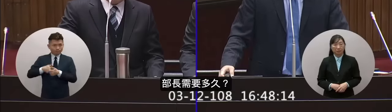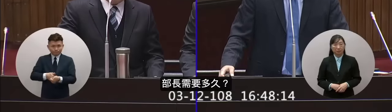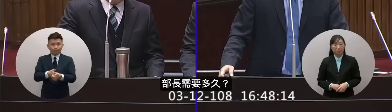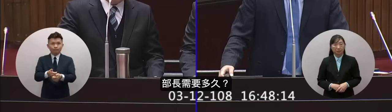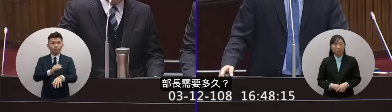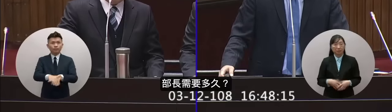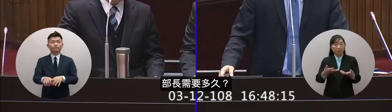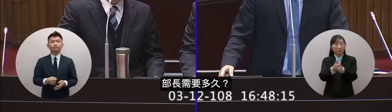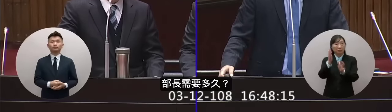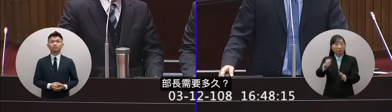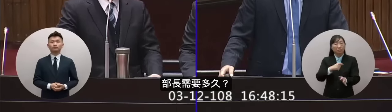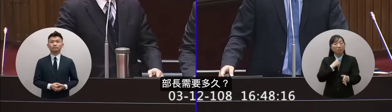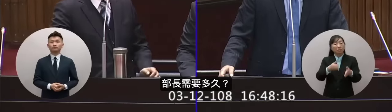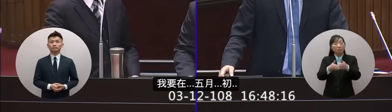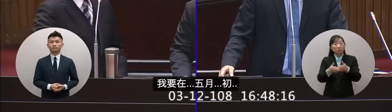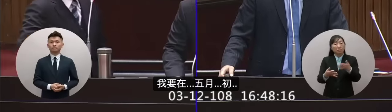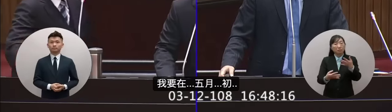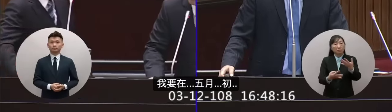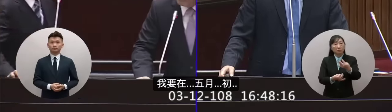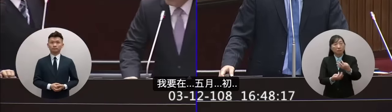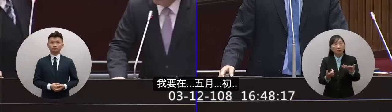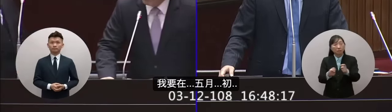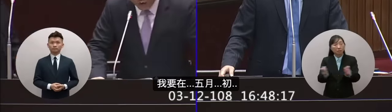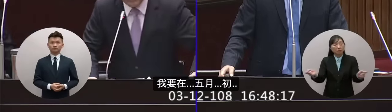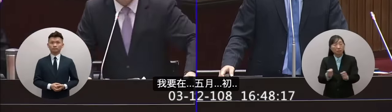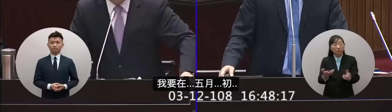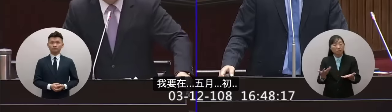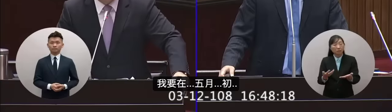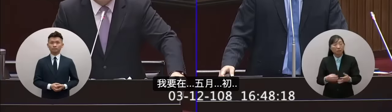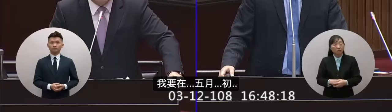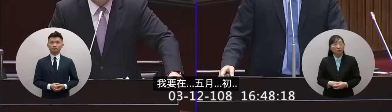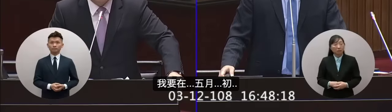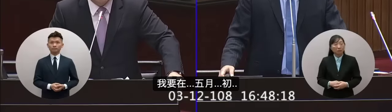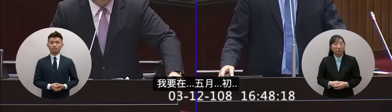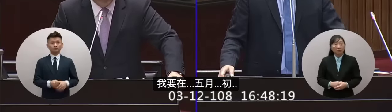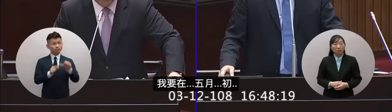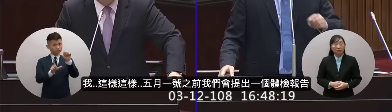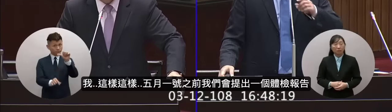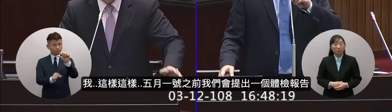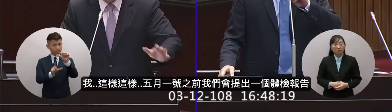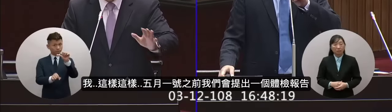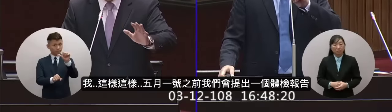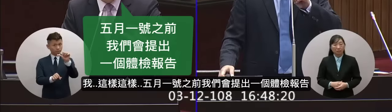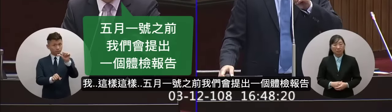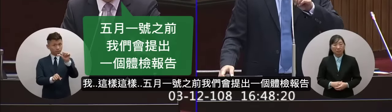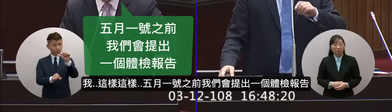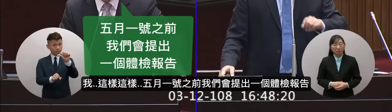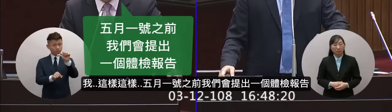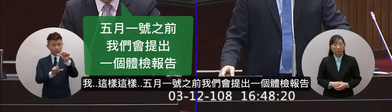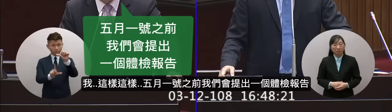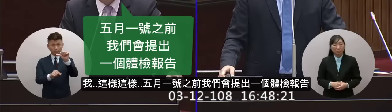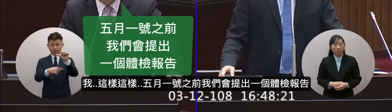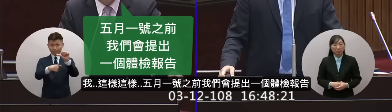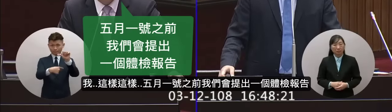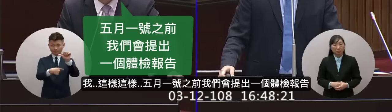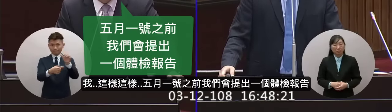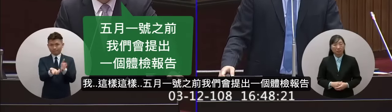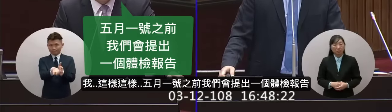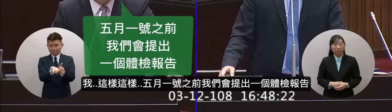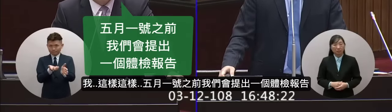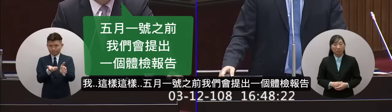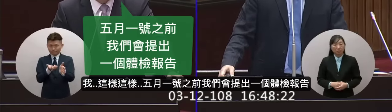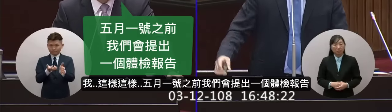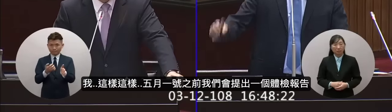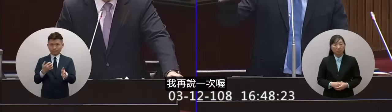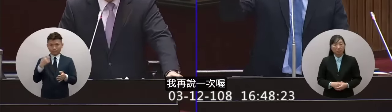任。 部长需要多久？ 我要在5月初，我像5月1号之前啊，我们会提